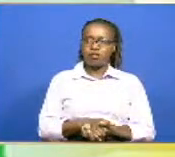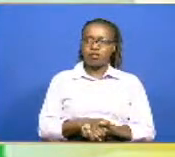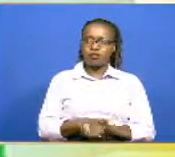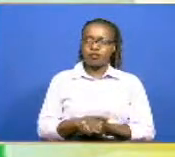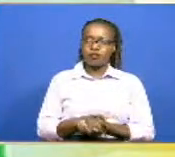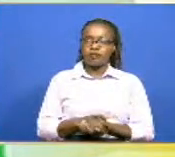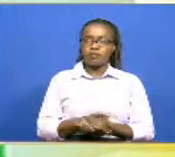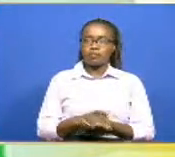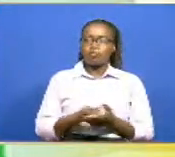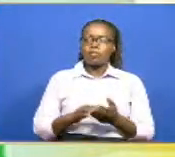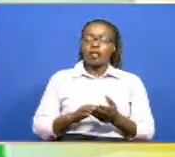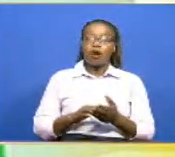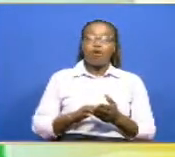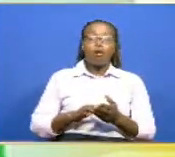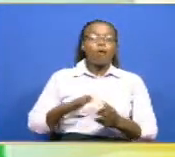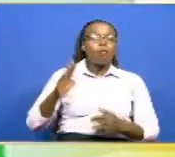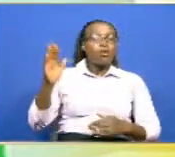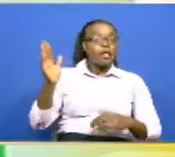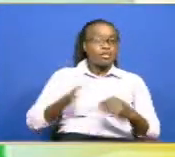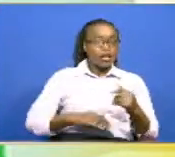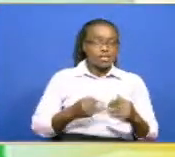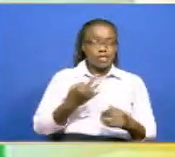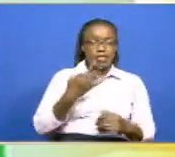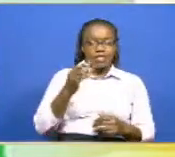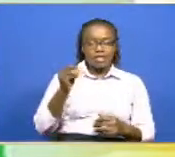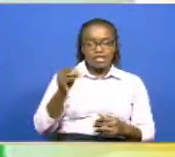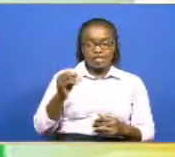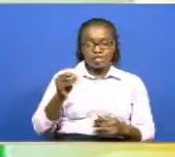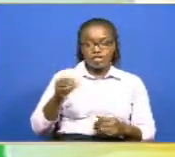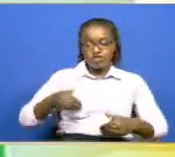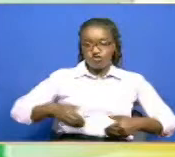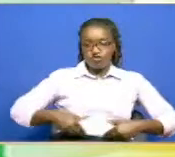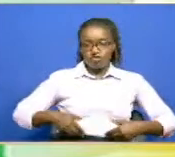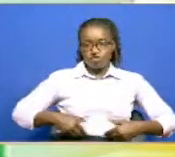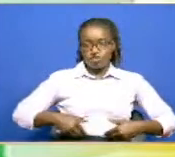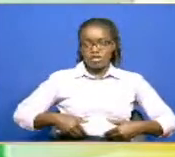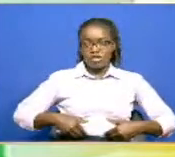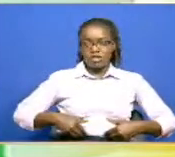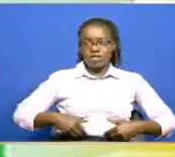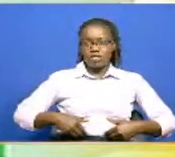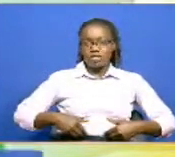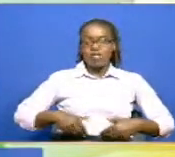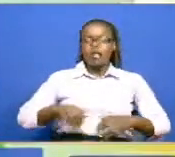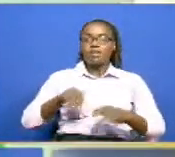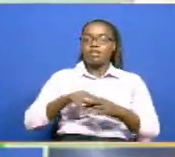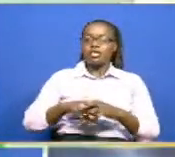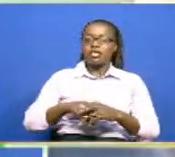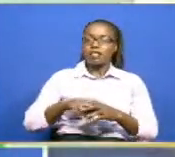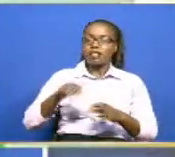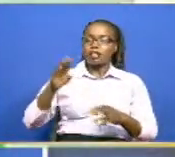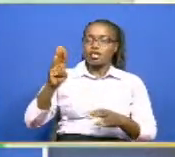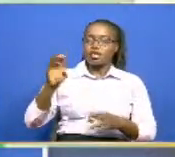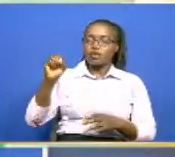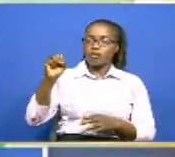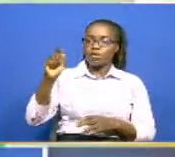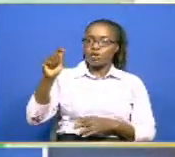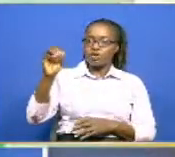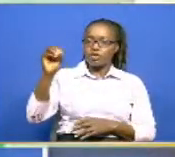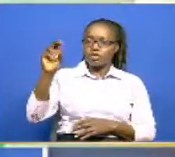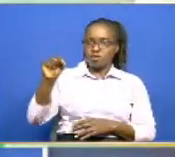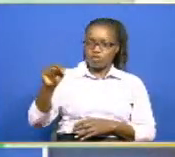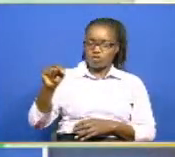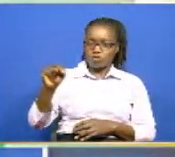Zaidi ya vijana 300 katika chuo cha kurekebishia tabia cha Shikusa Bosto katika kaunti ya Kakamega